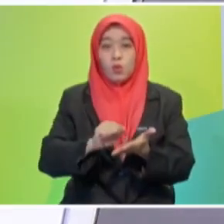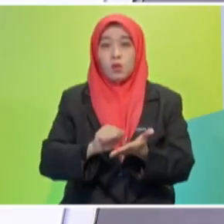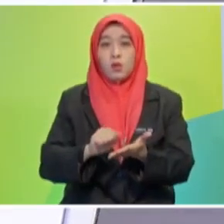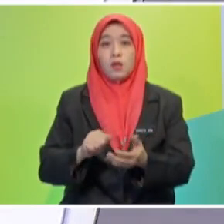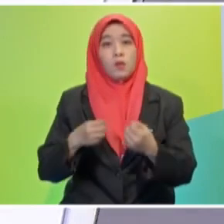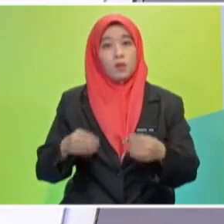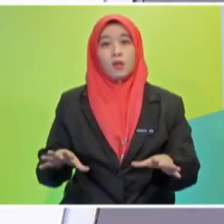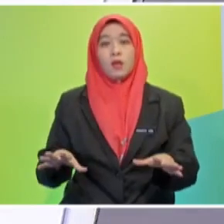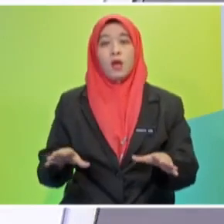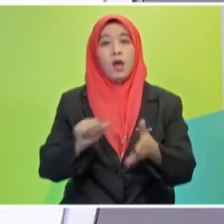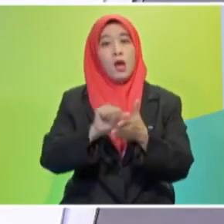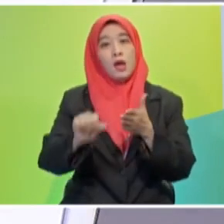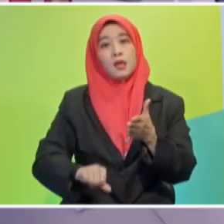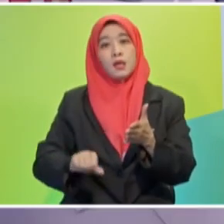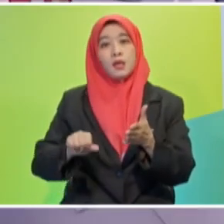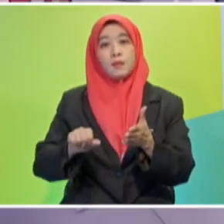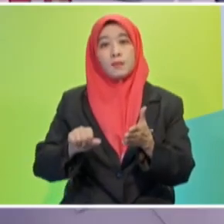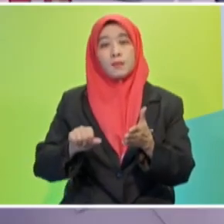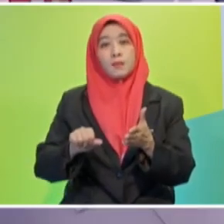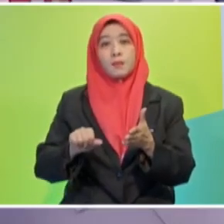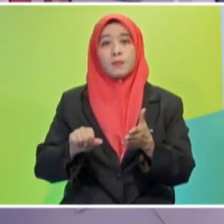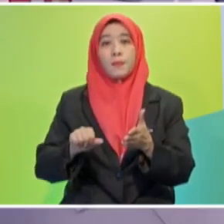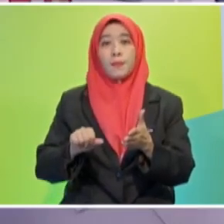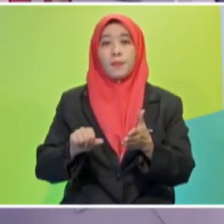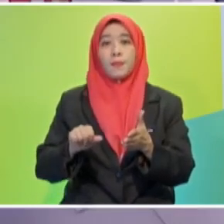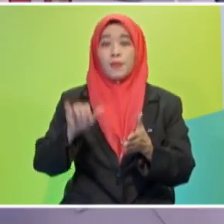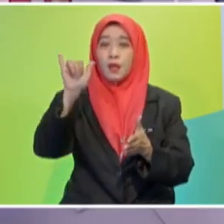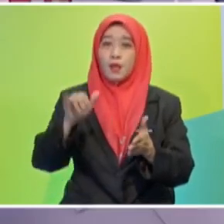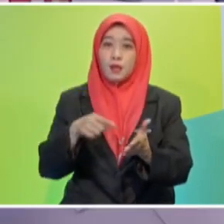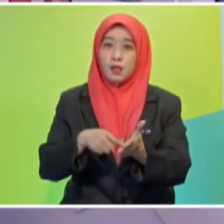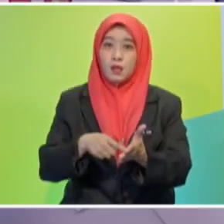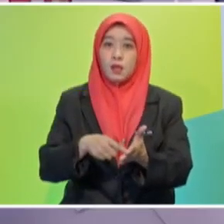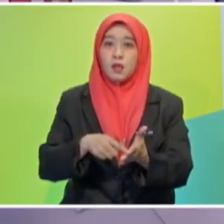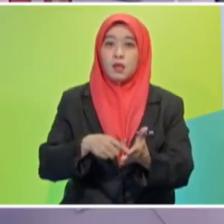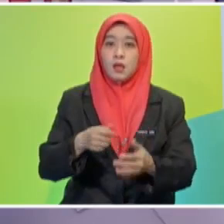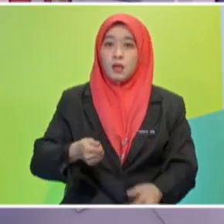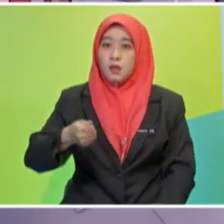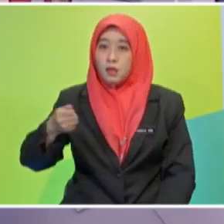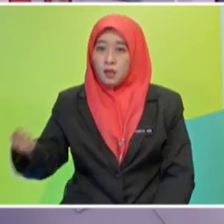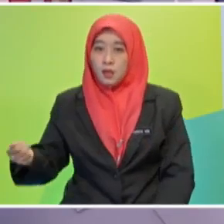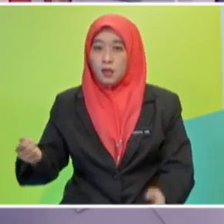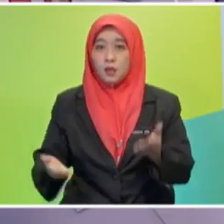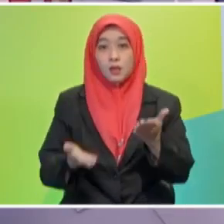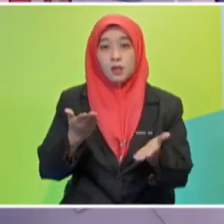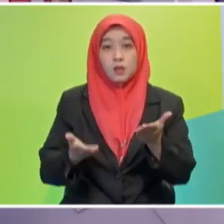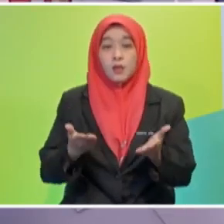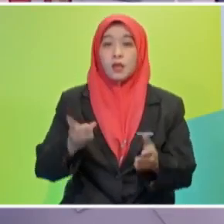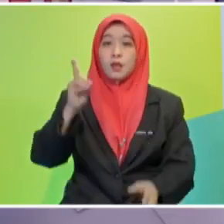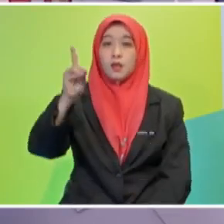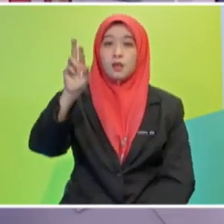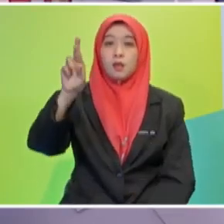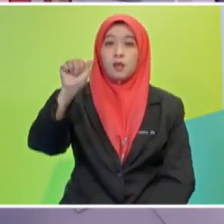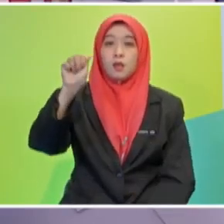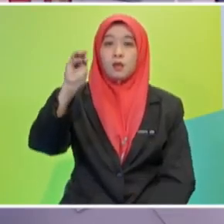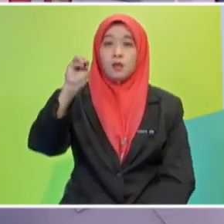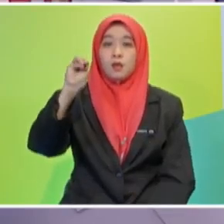selesai. Dan akhir sekali. Okey, yang ini sensor keseimbangan drum. Okey. Jadi